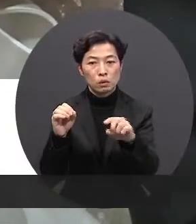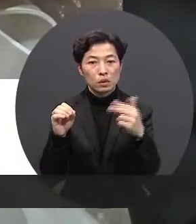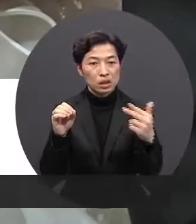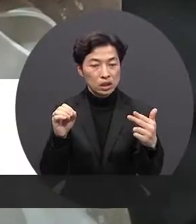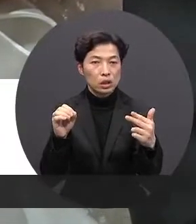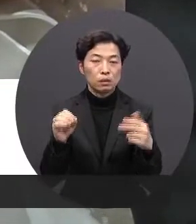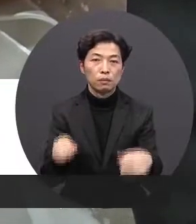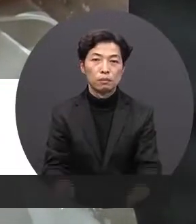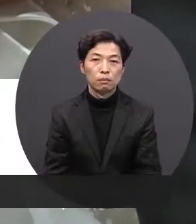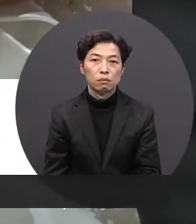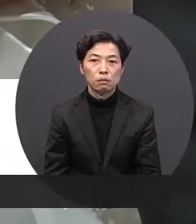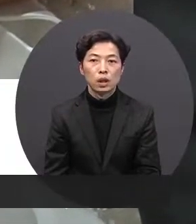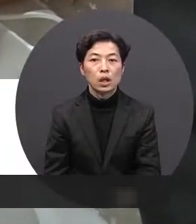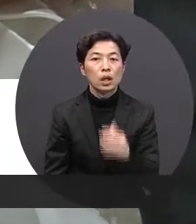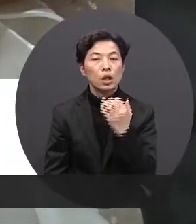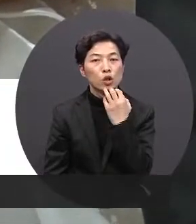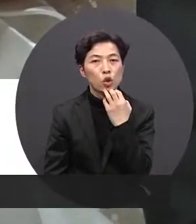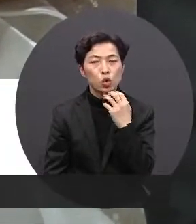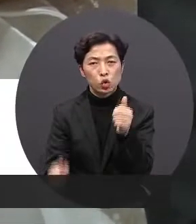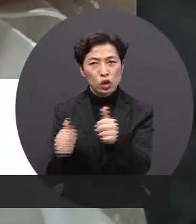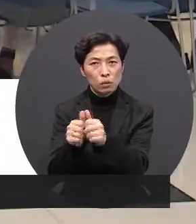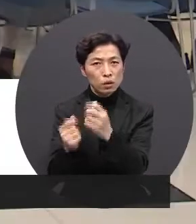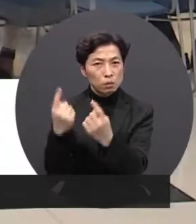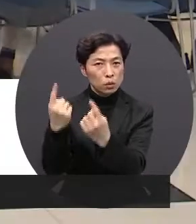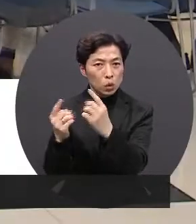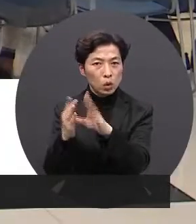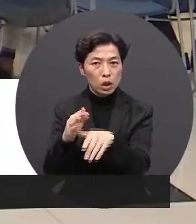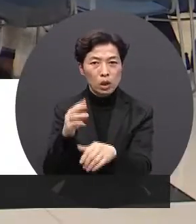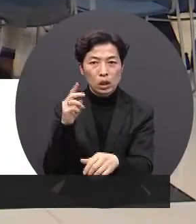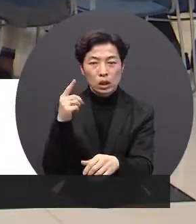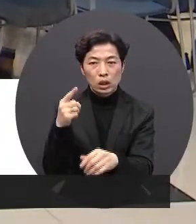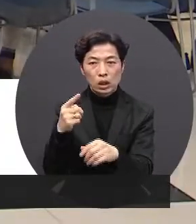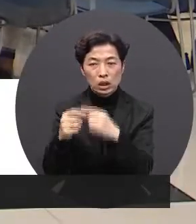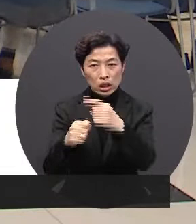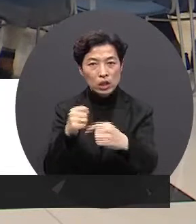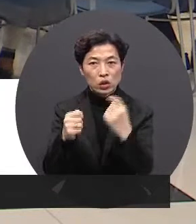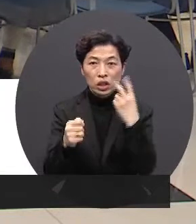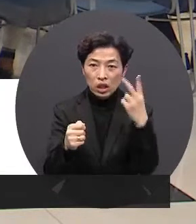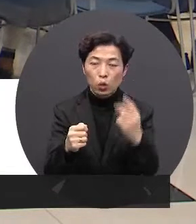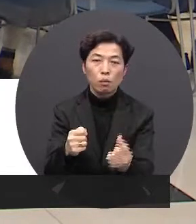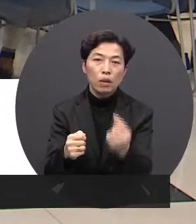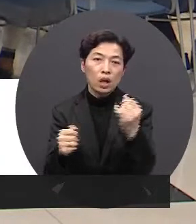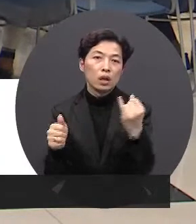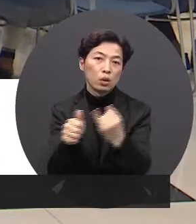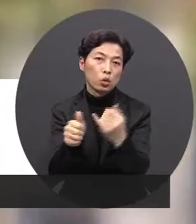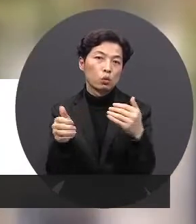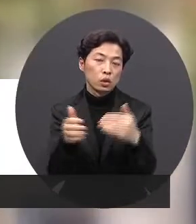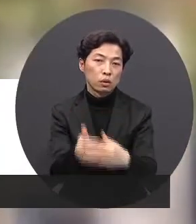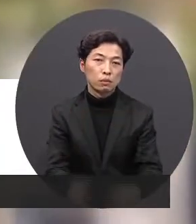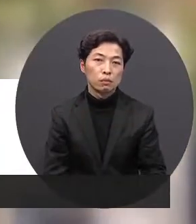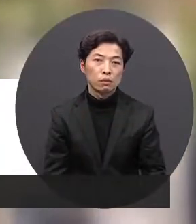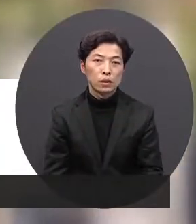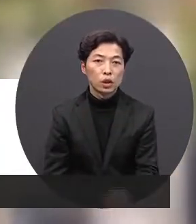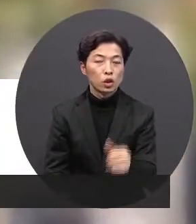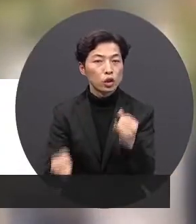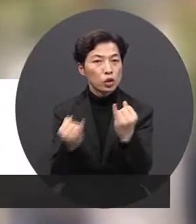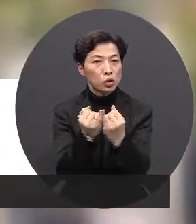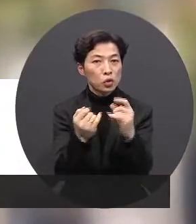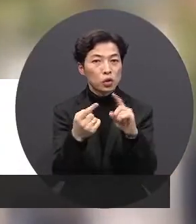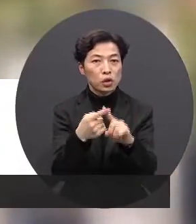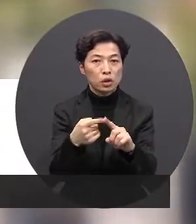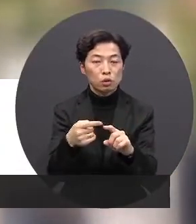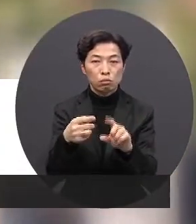0.7세, 가장 느린 서울 남성에 비해 1년 2개월 이상 빠른 겁니다. 충북 여성의 평균 초혼